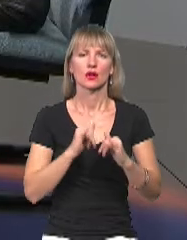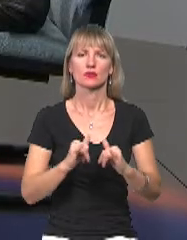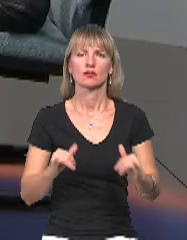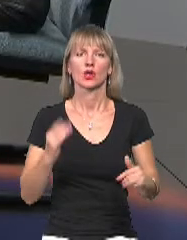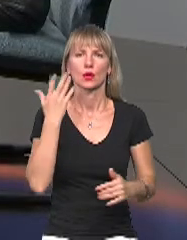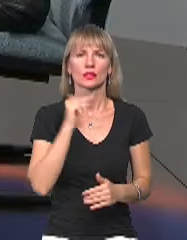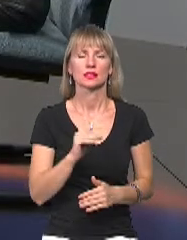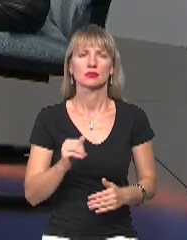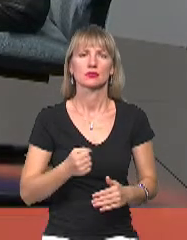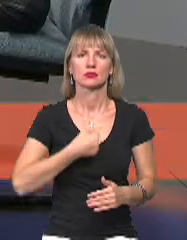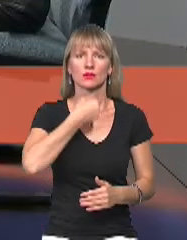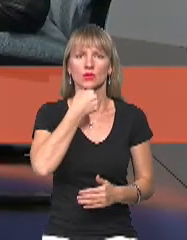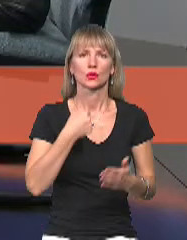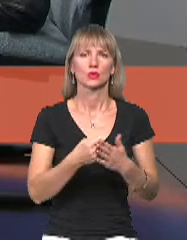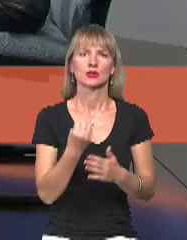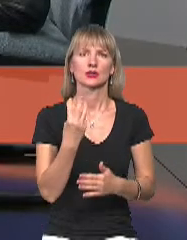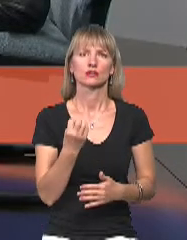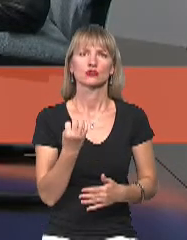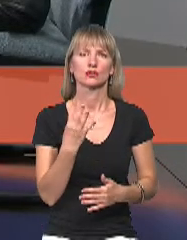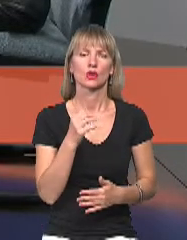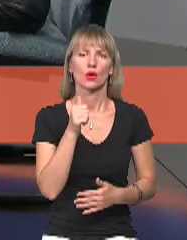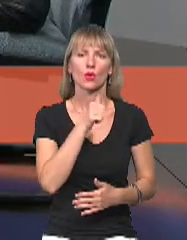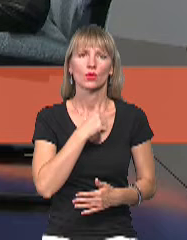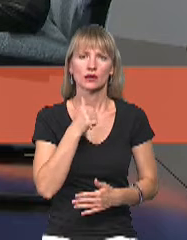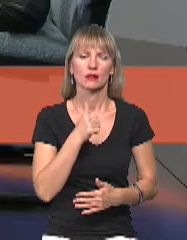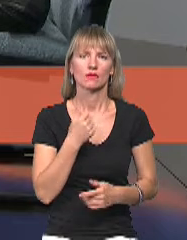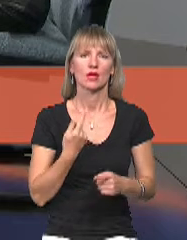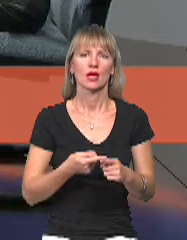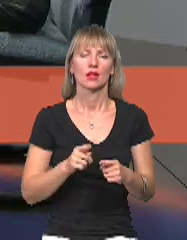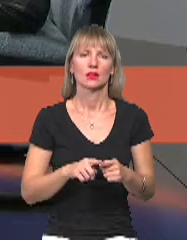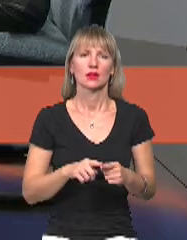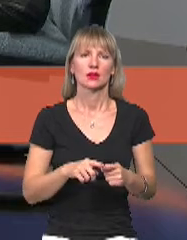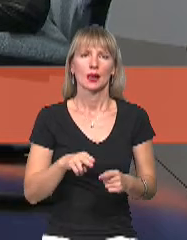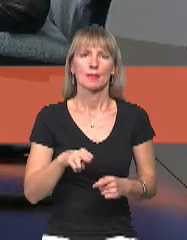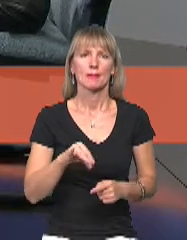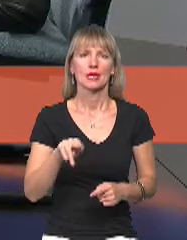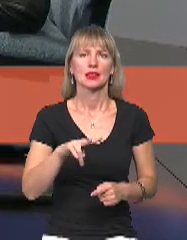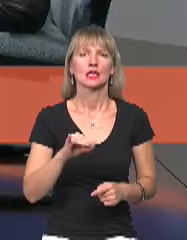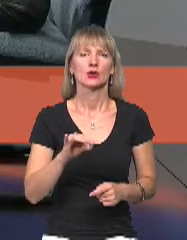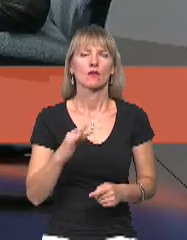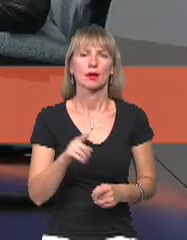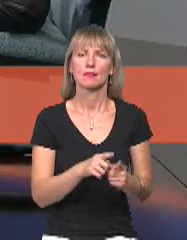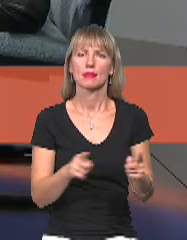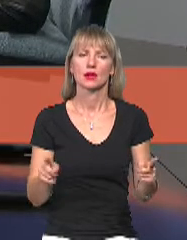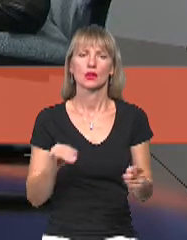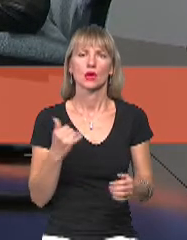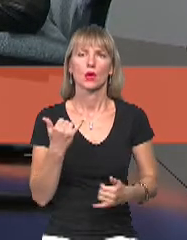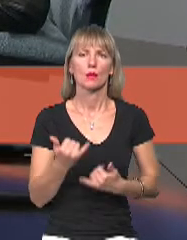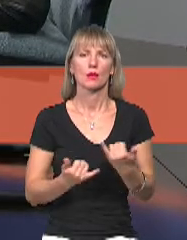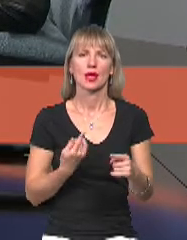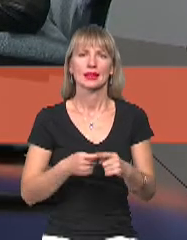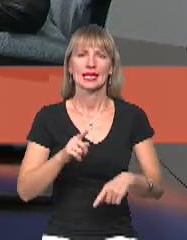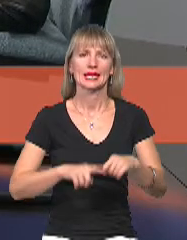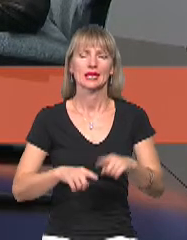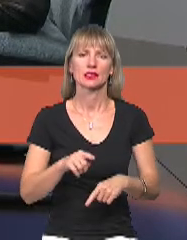і коли діти доростають до 13-14 років, підлітковий період, і опікуни, як правило, це рідні